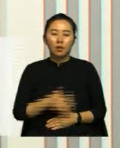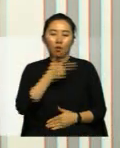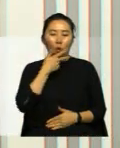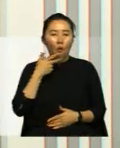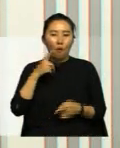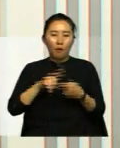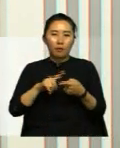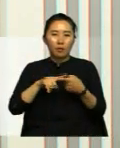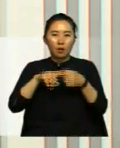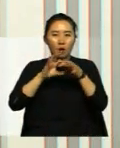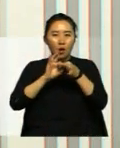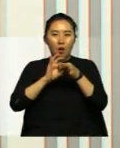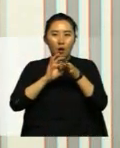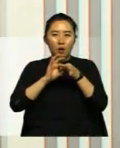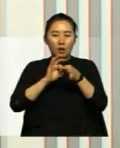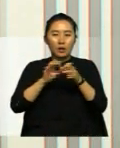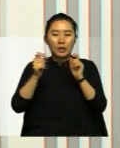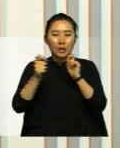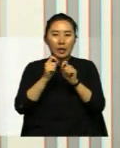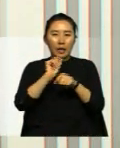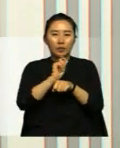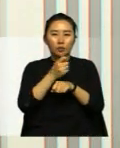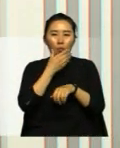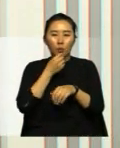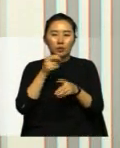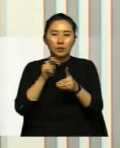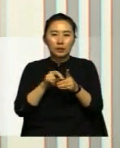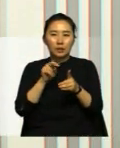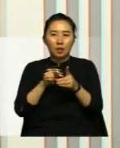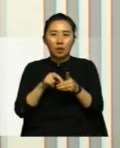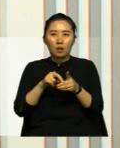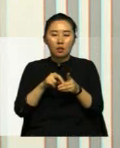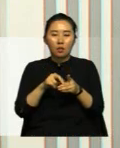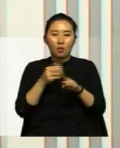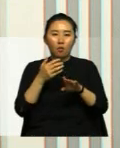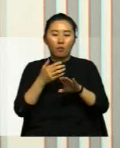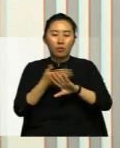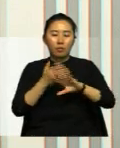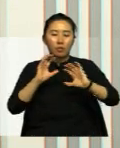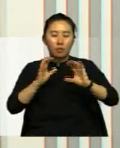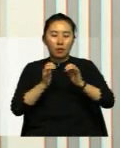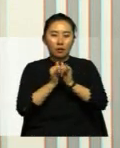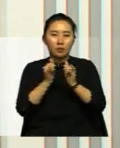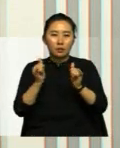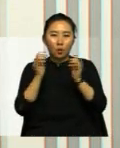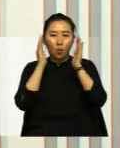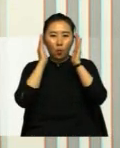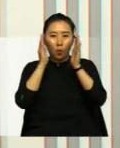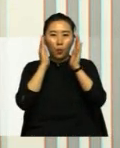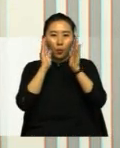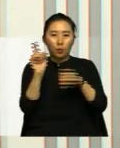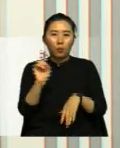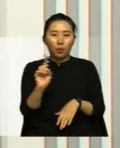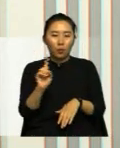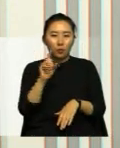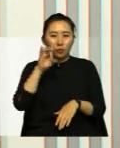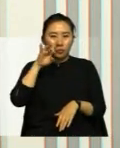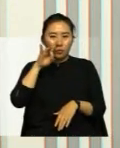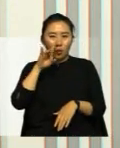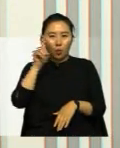영어에 대한 높은 관심만큼 가까운 행정복지센터에서 하는 원어민 강사 수업은 어떨까 궁금해하시는 분들